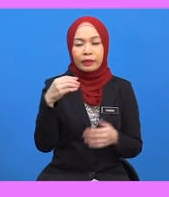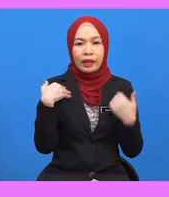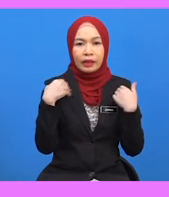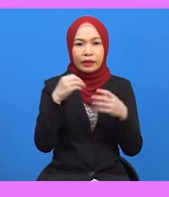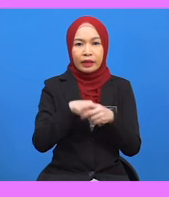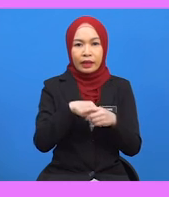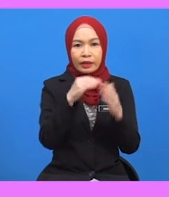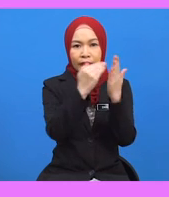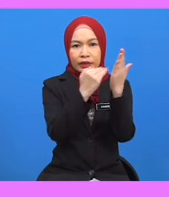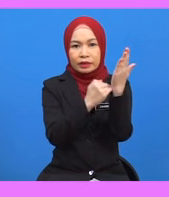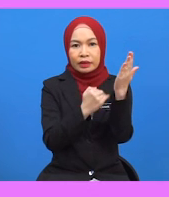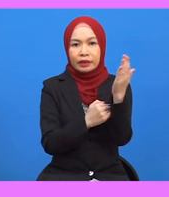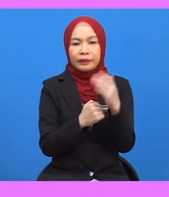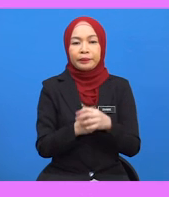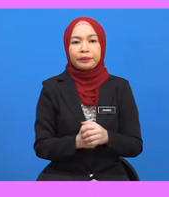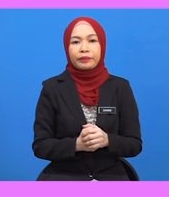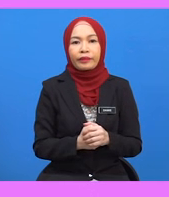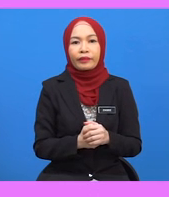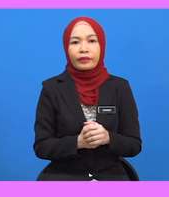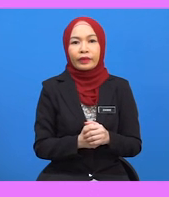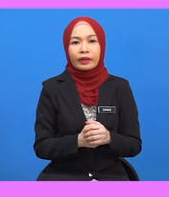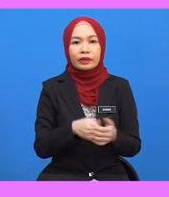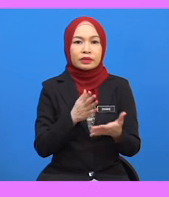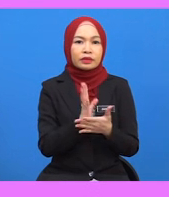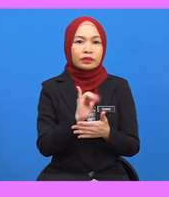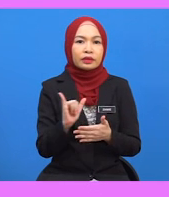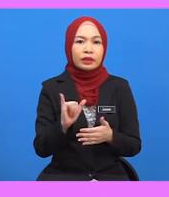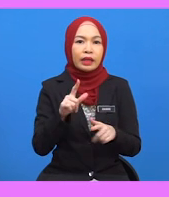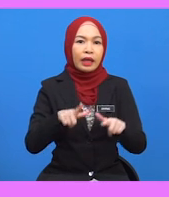7.1.2 langkau ke langkah 9.